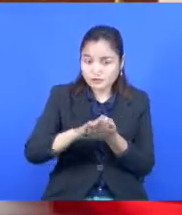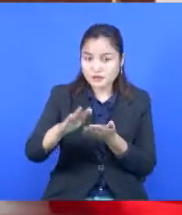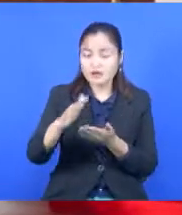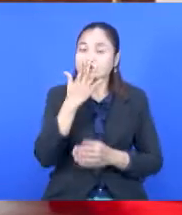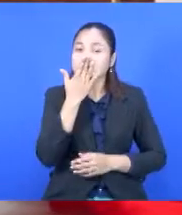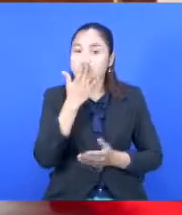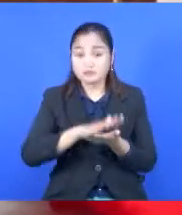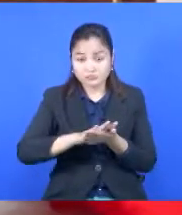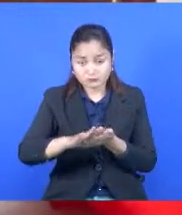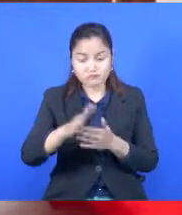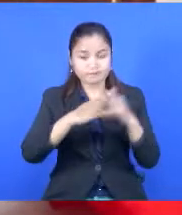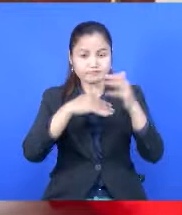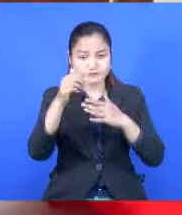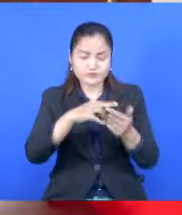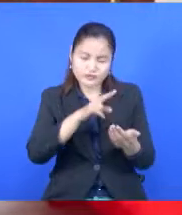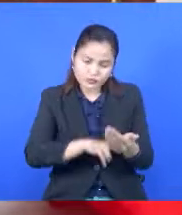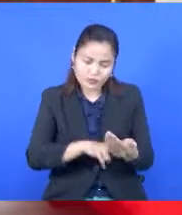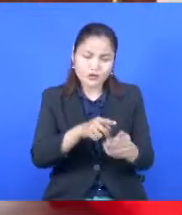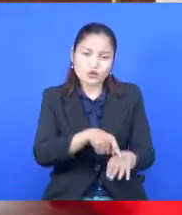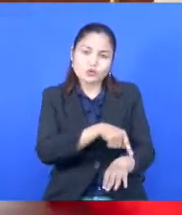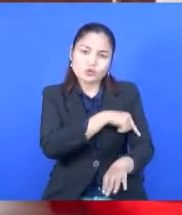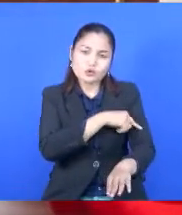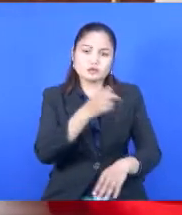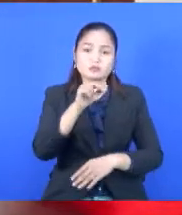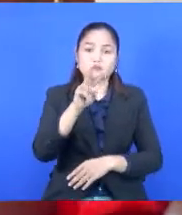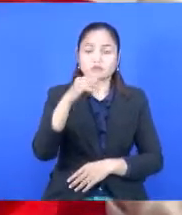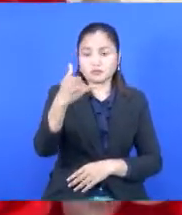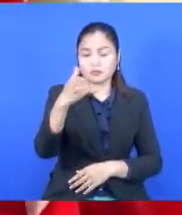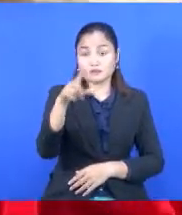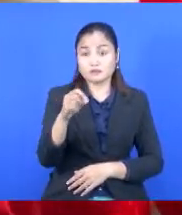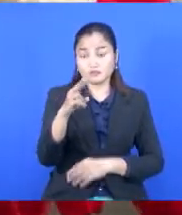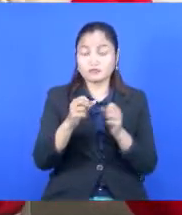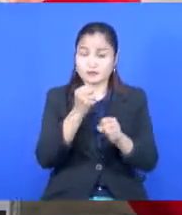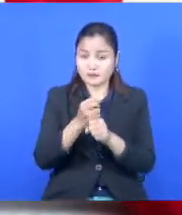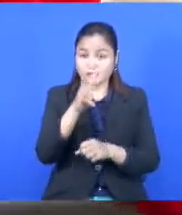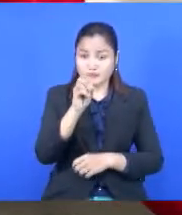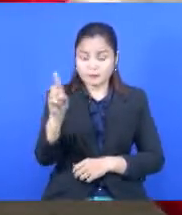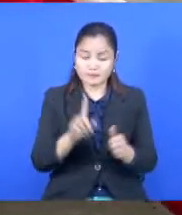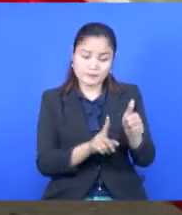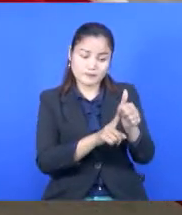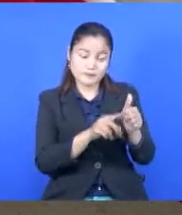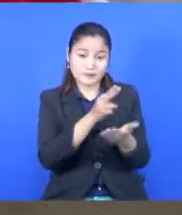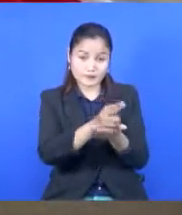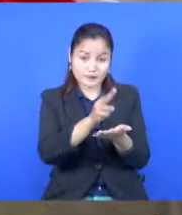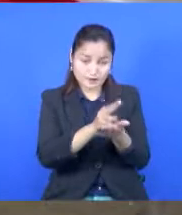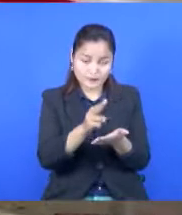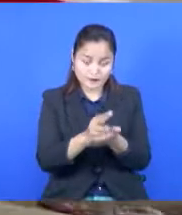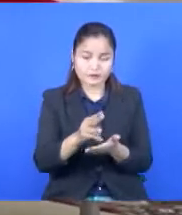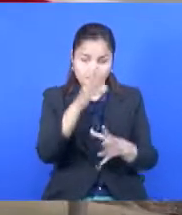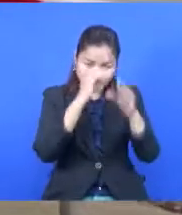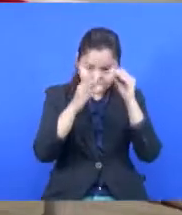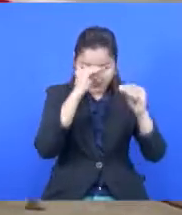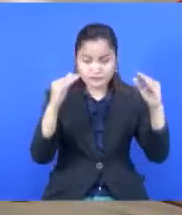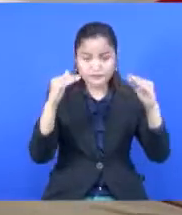សាងសង់ឲ្យបានយូរអង្វែងនៅថ្ងៃទី26មេសាឆ្នាំ2022នៅនុវិទ្យាល័យហ៊ុនសែនព្រៃក្របៅនិងសាលាបឋ